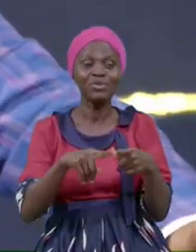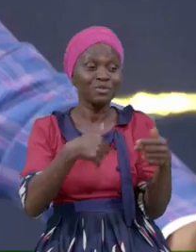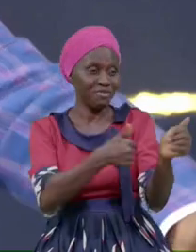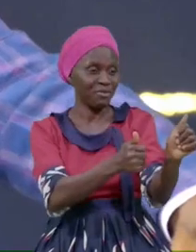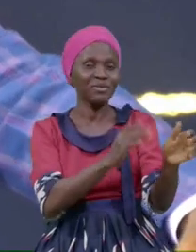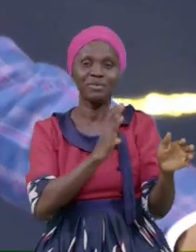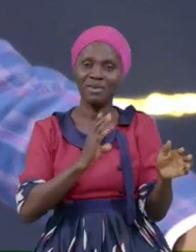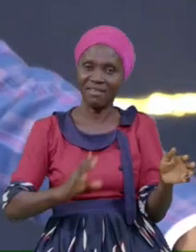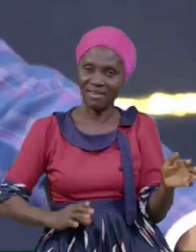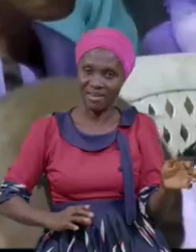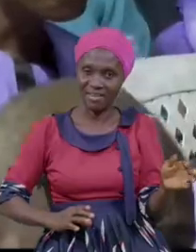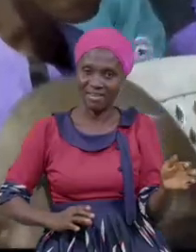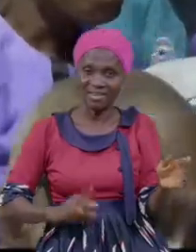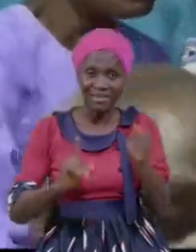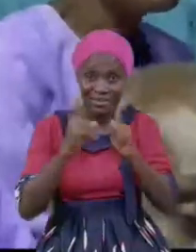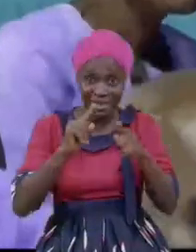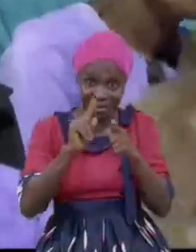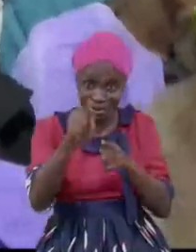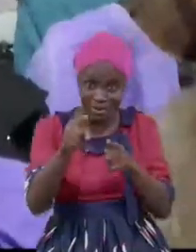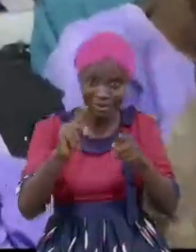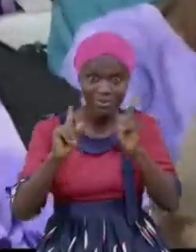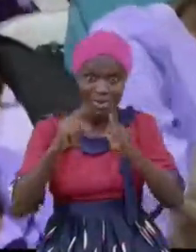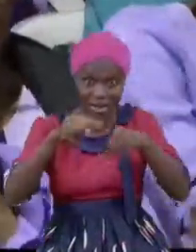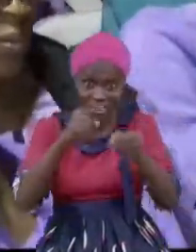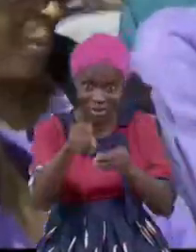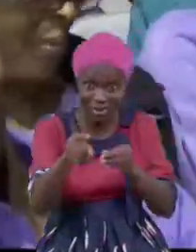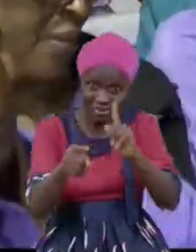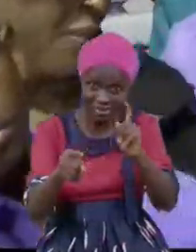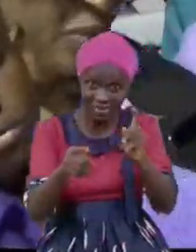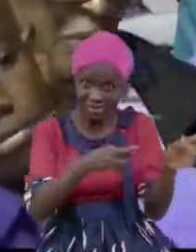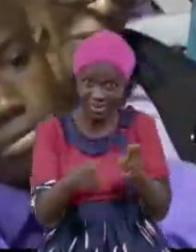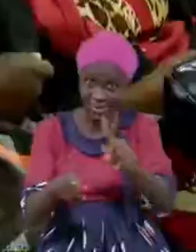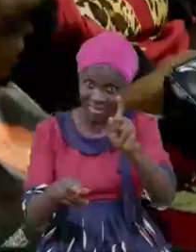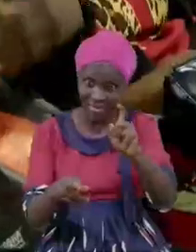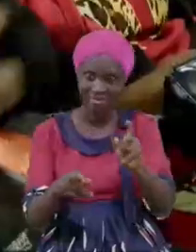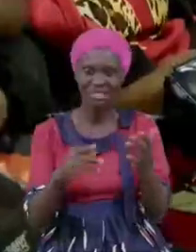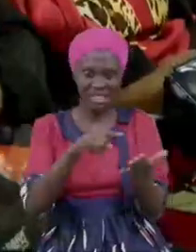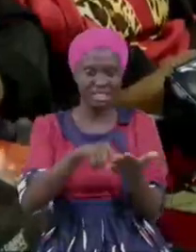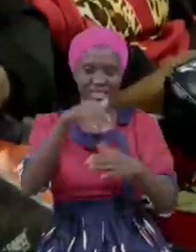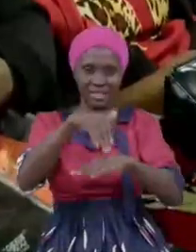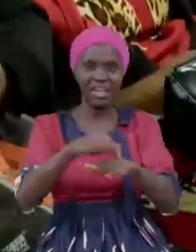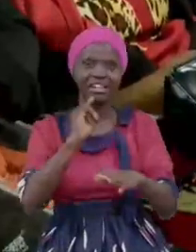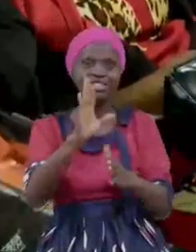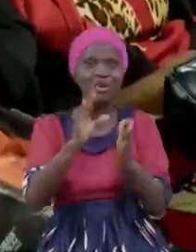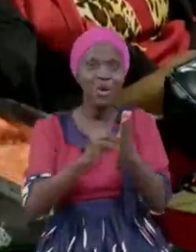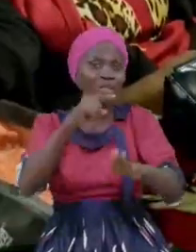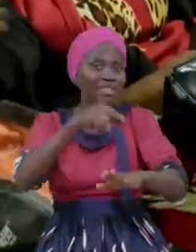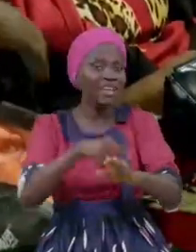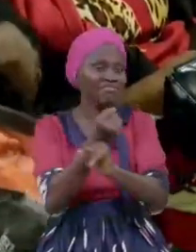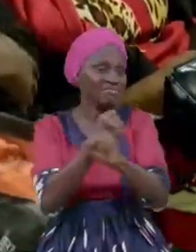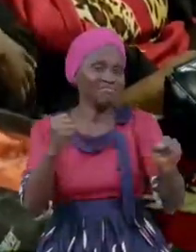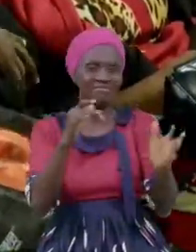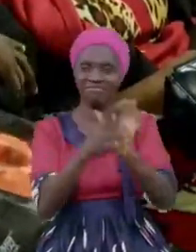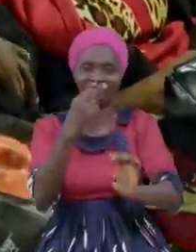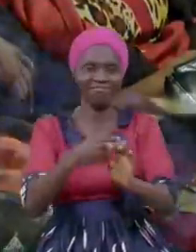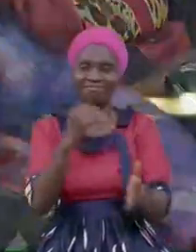Christ. Je parle de quelqu'un là-bas. Ce soir, c'est la soirée de ton salut. Comme